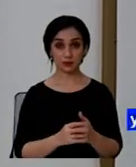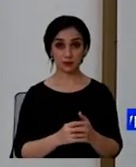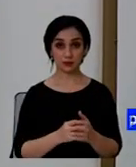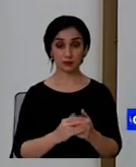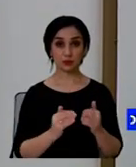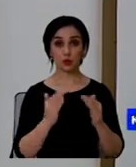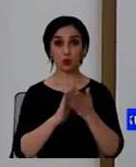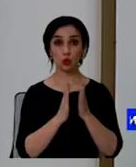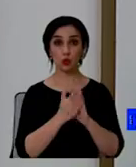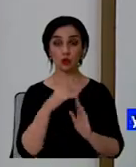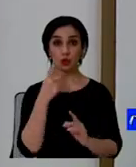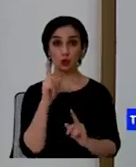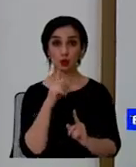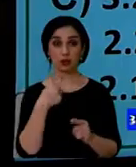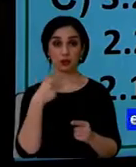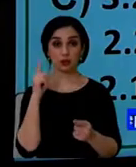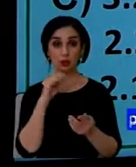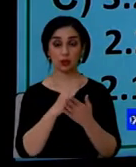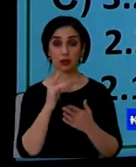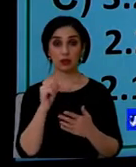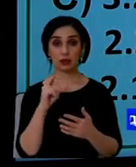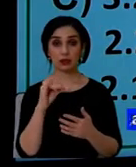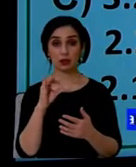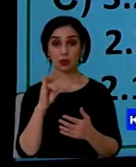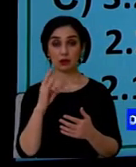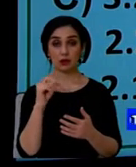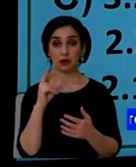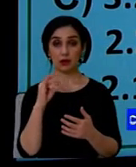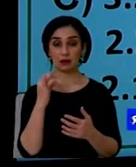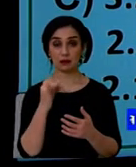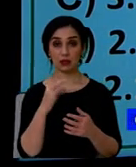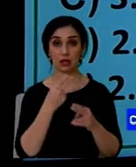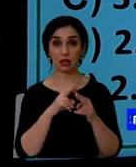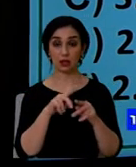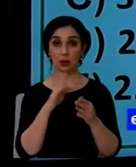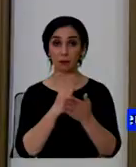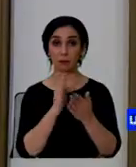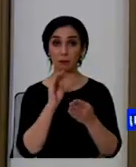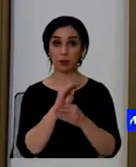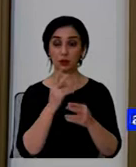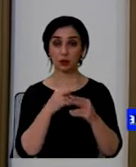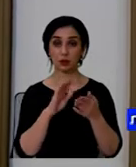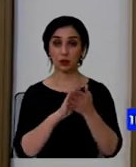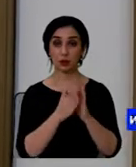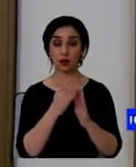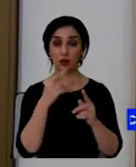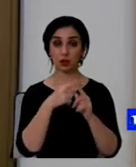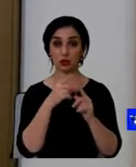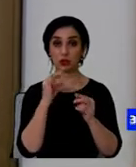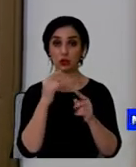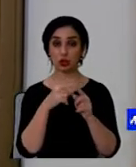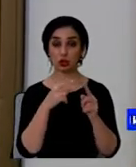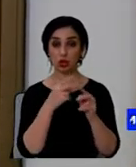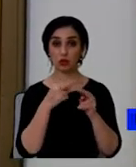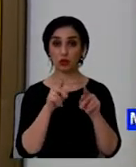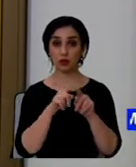В условии говорится, что нам известен катион кальция. Катион – это положительно заряженная частица, а так как